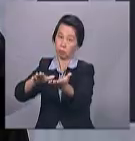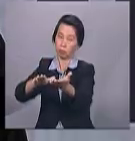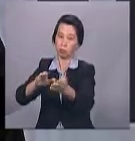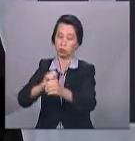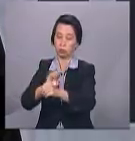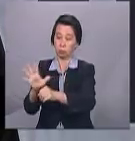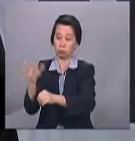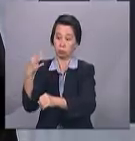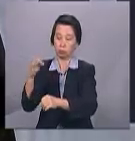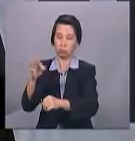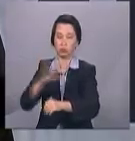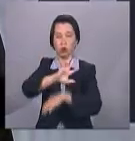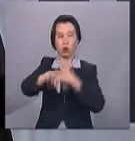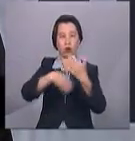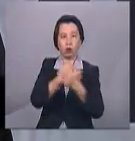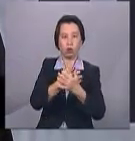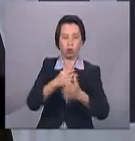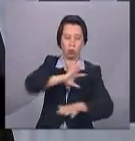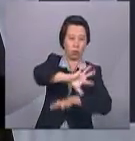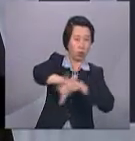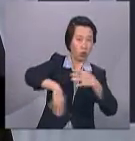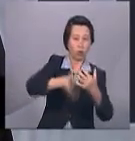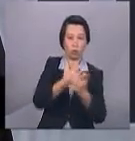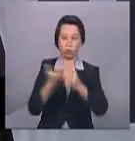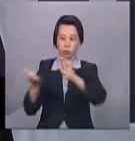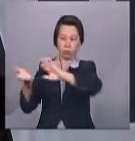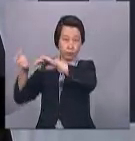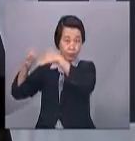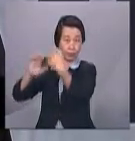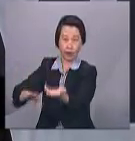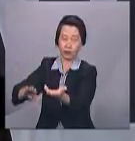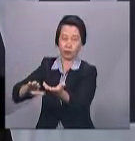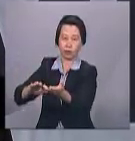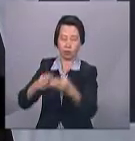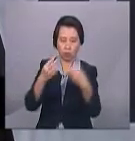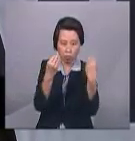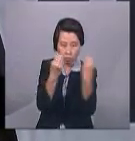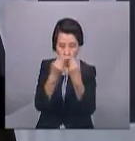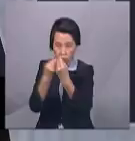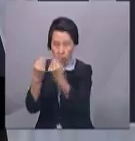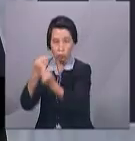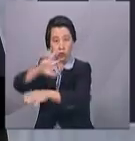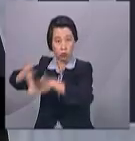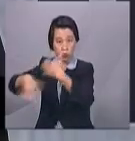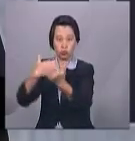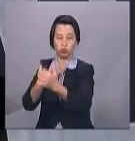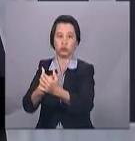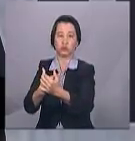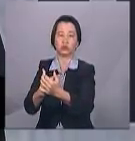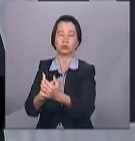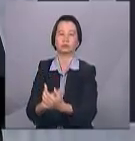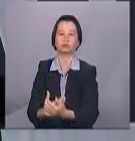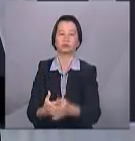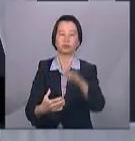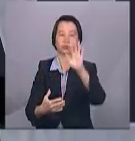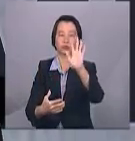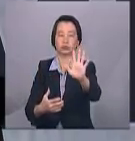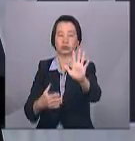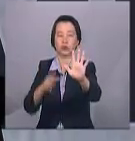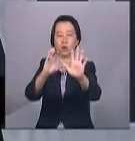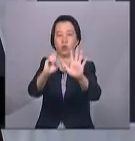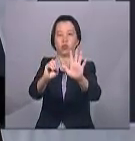Justru jumlah kumulatif kes kematian COVID-19 di Malaysia adalah sebanyak 50